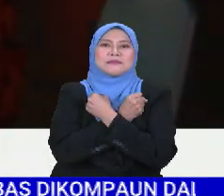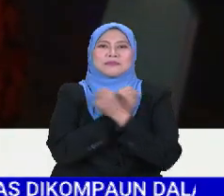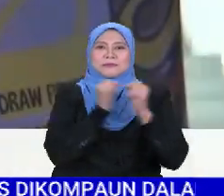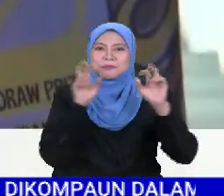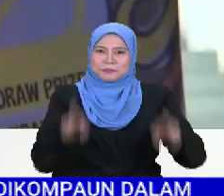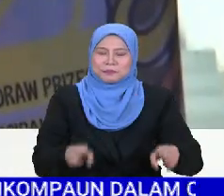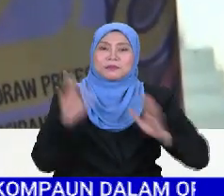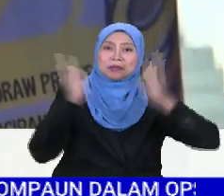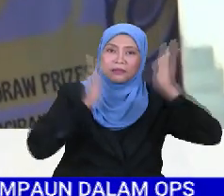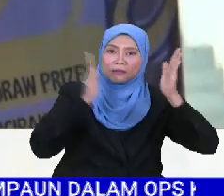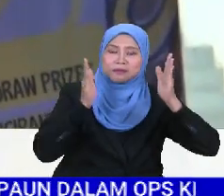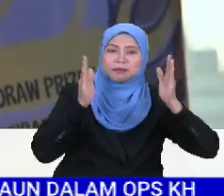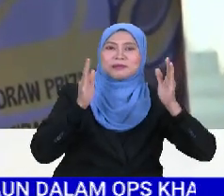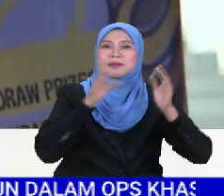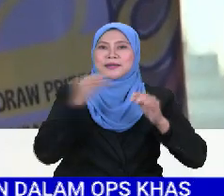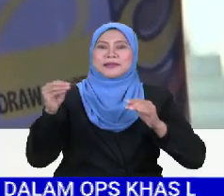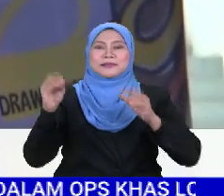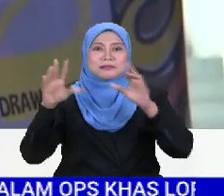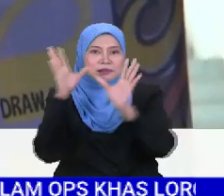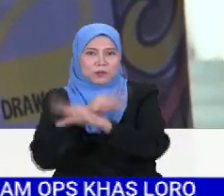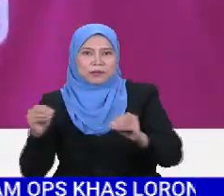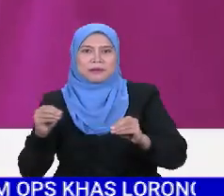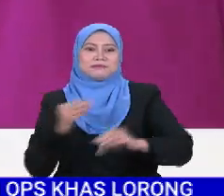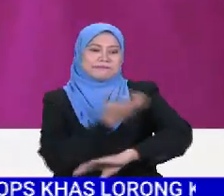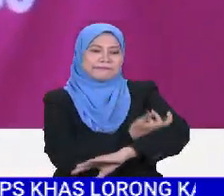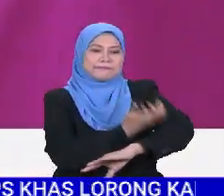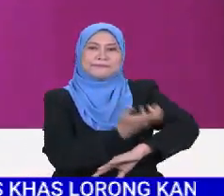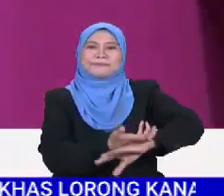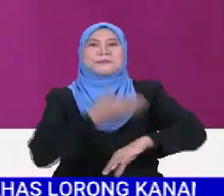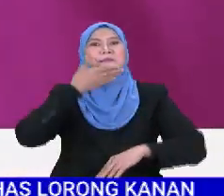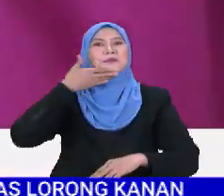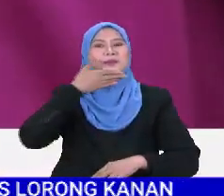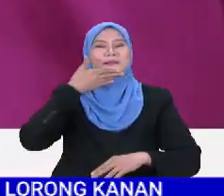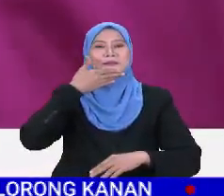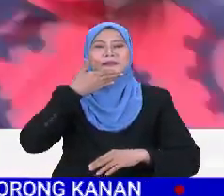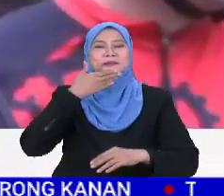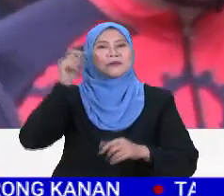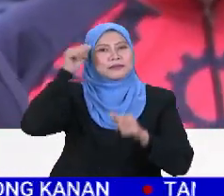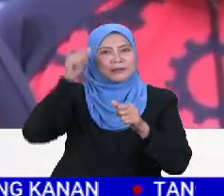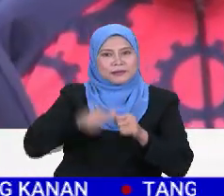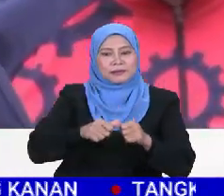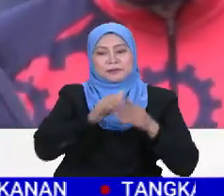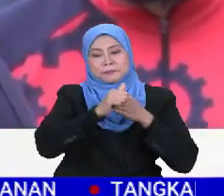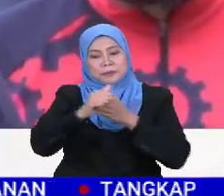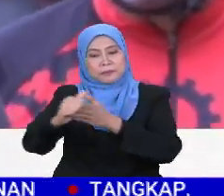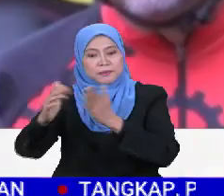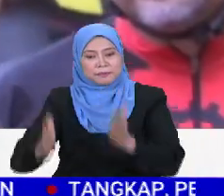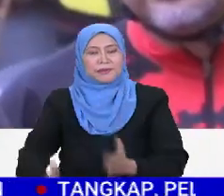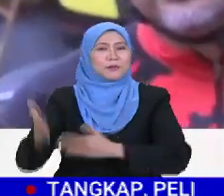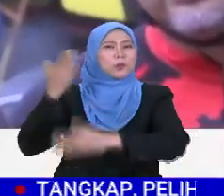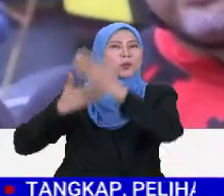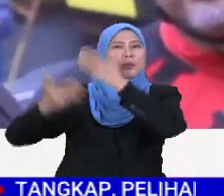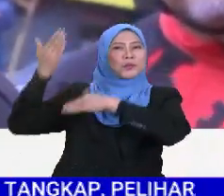diri, terutama dalam kalangan generasi muda, dan mengingatkan kita tentang perjuangan pemimpin dahulu,